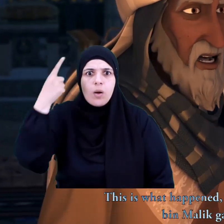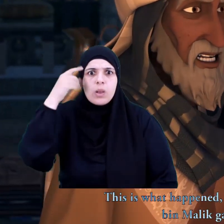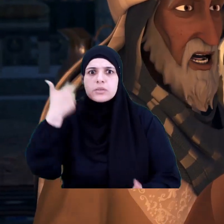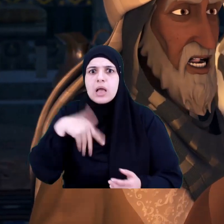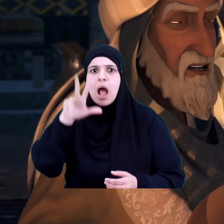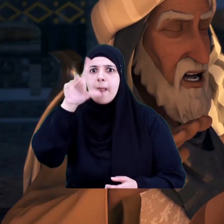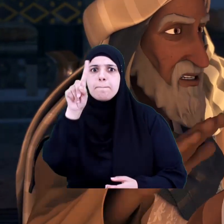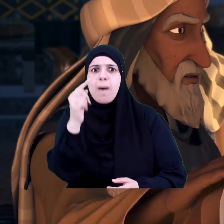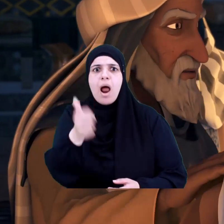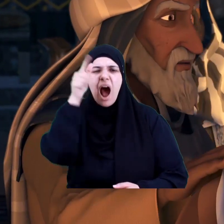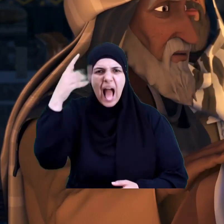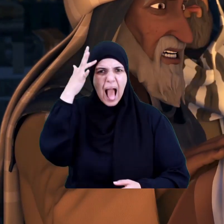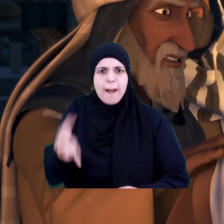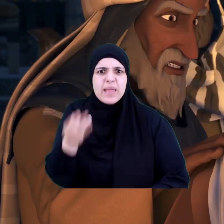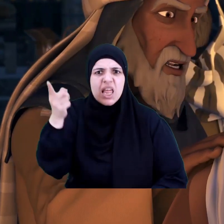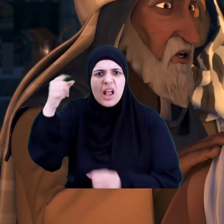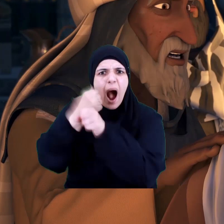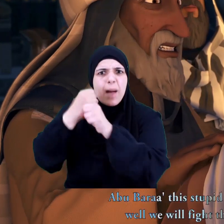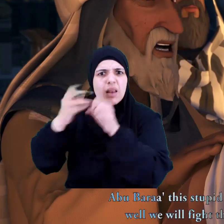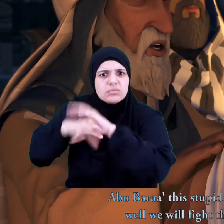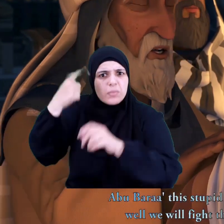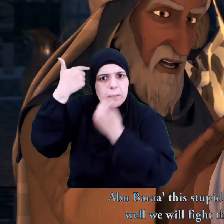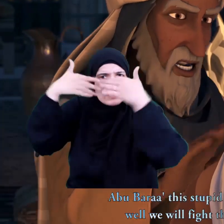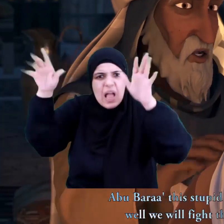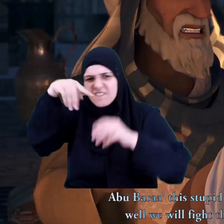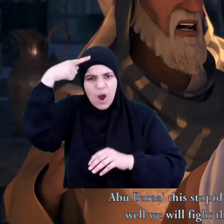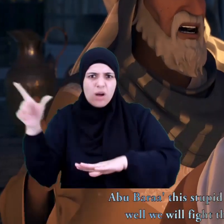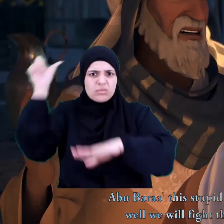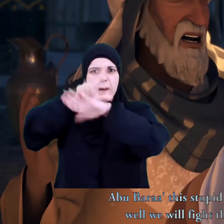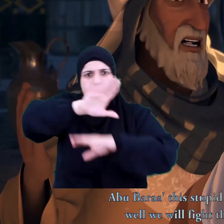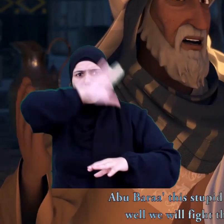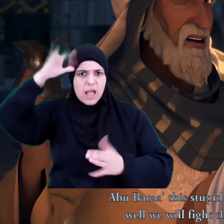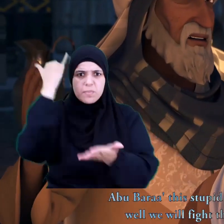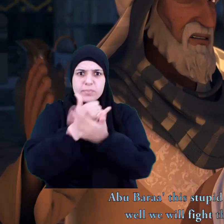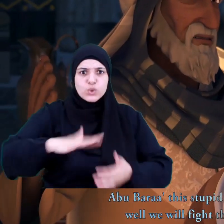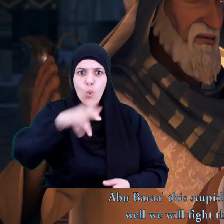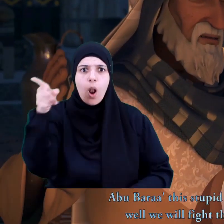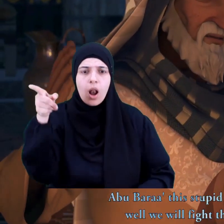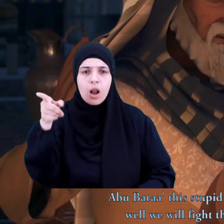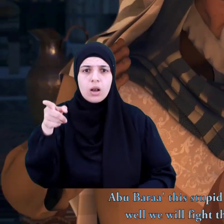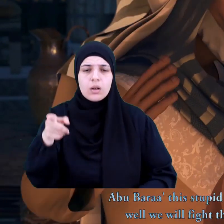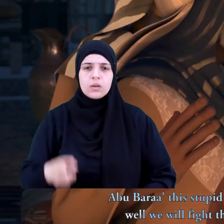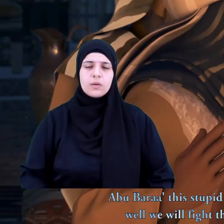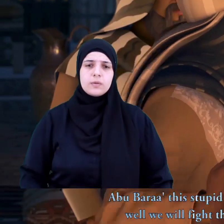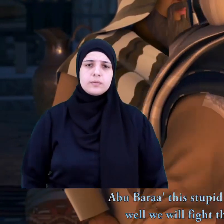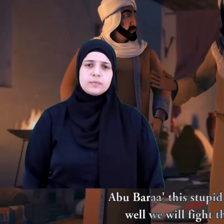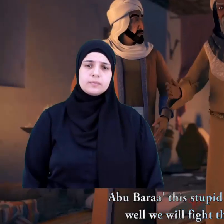أبو براء هذا الغبي يتصرف وكأنه ملك على الديار.